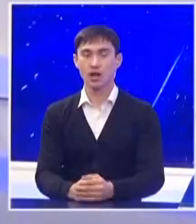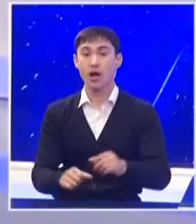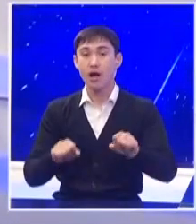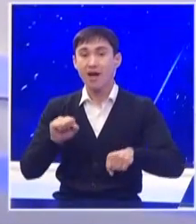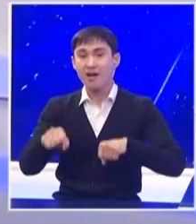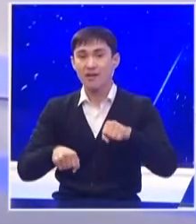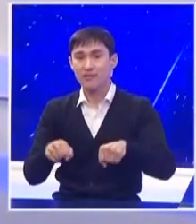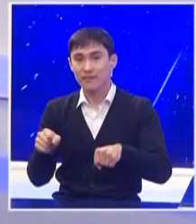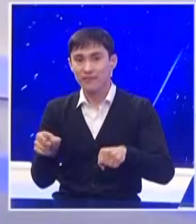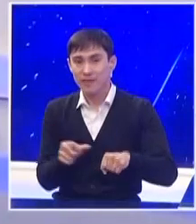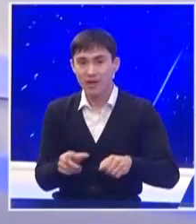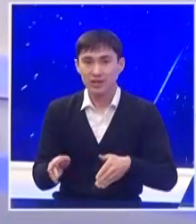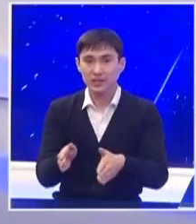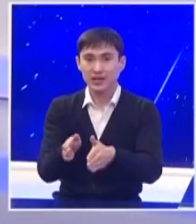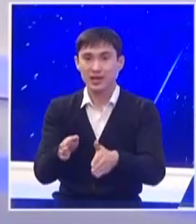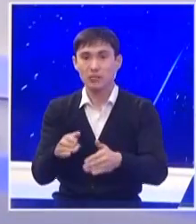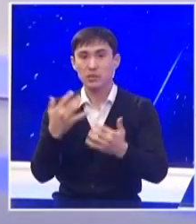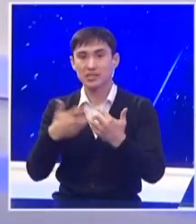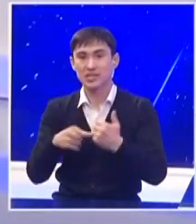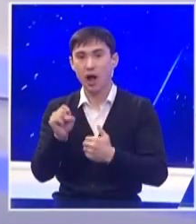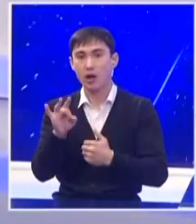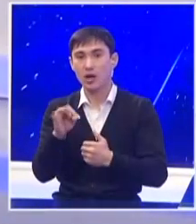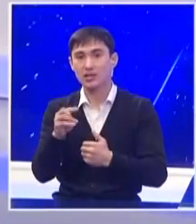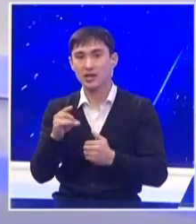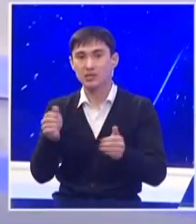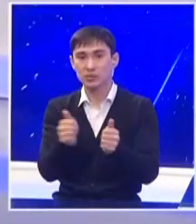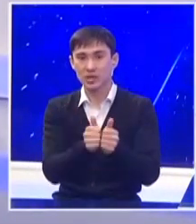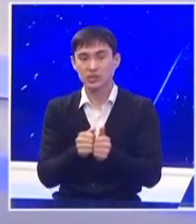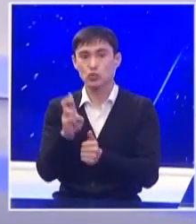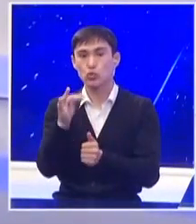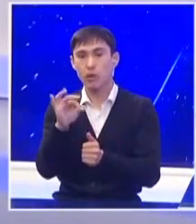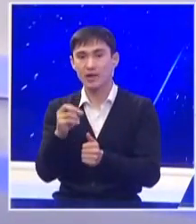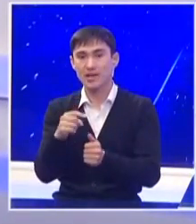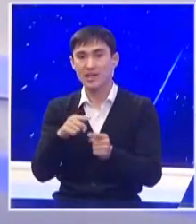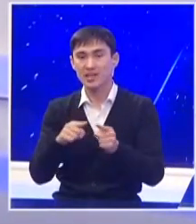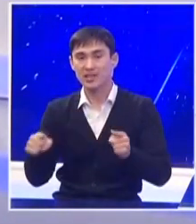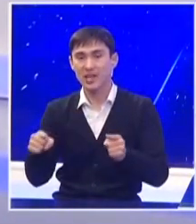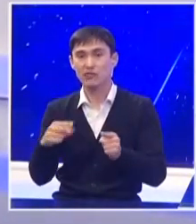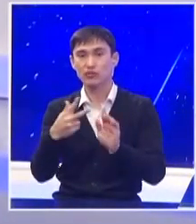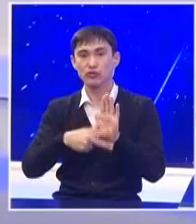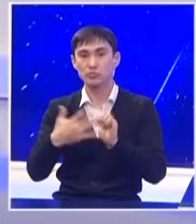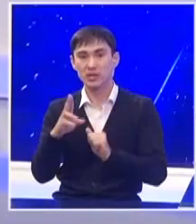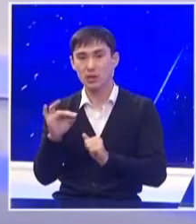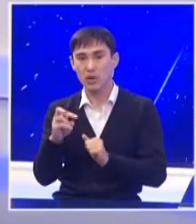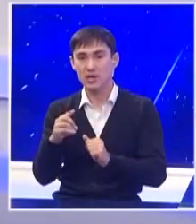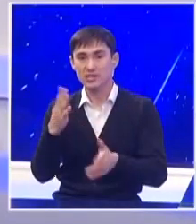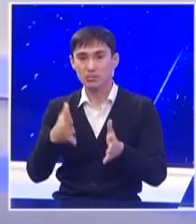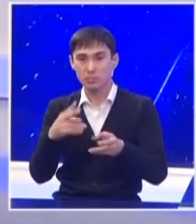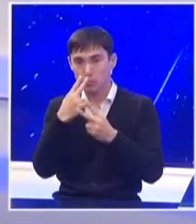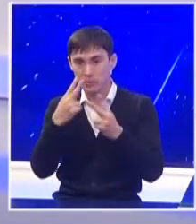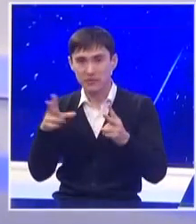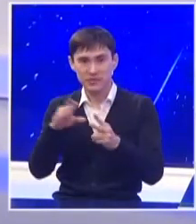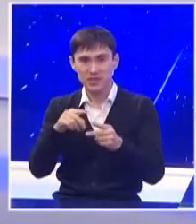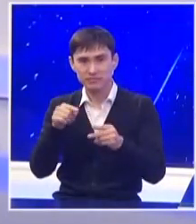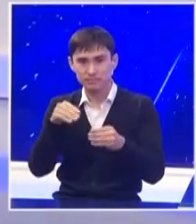Велотрек посреди барханов Аль-Кудра расположен на окраине Дубая. Длина его периметра 85 километров, но если принять во внимание все петли,